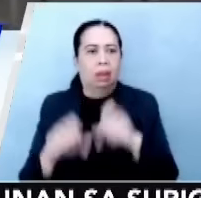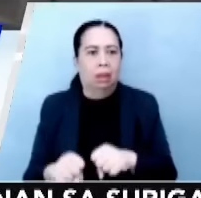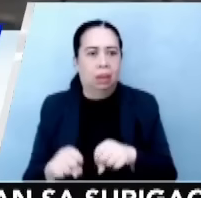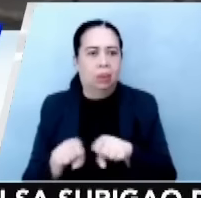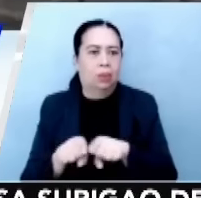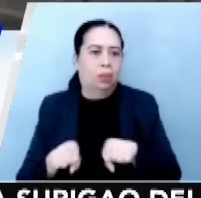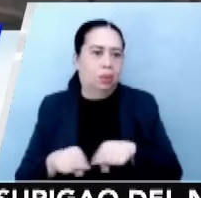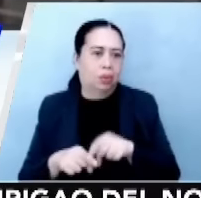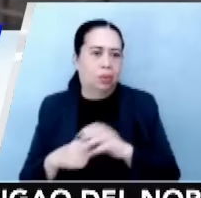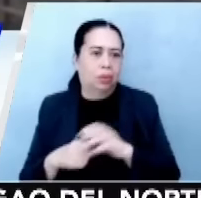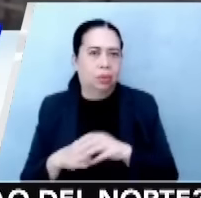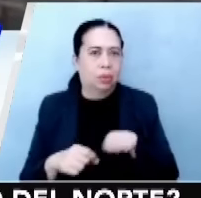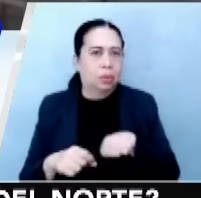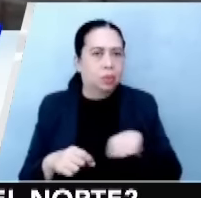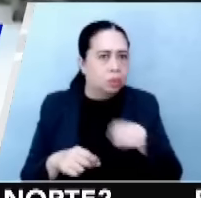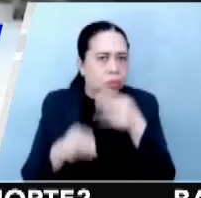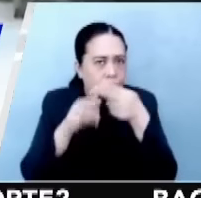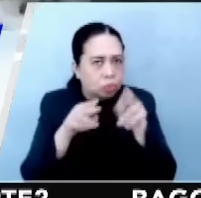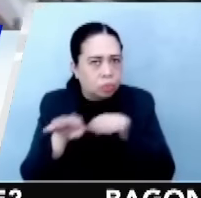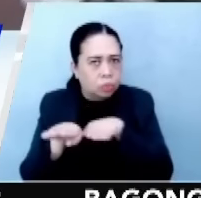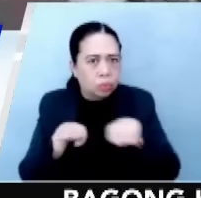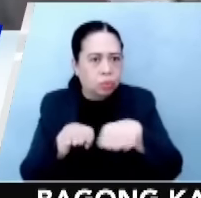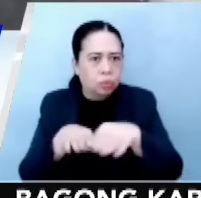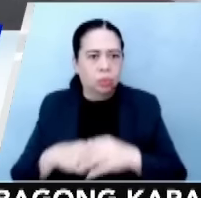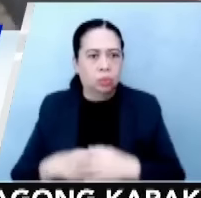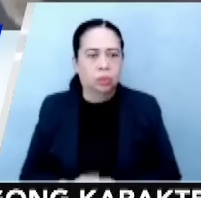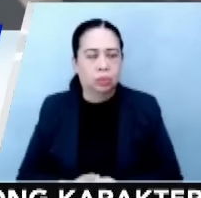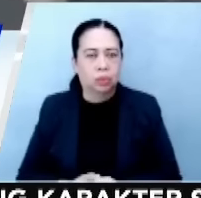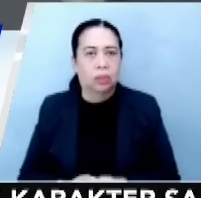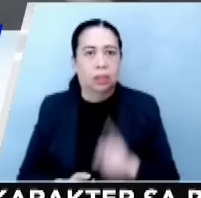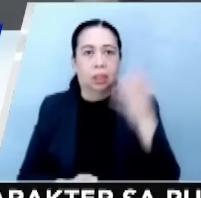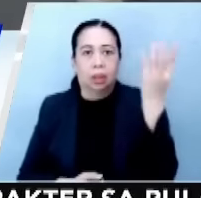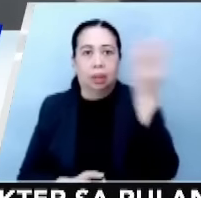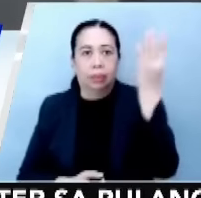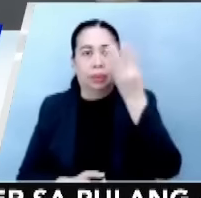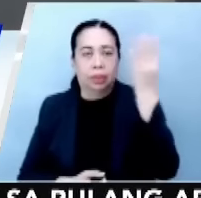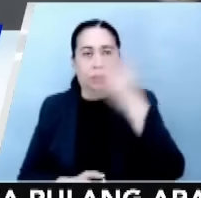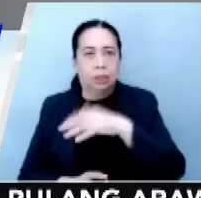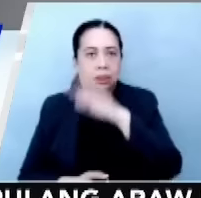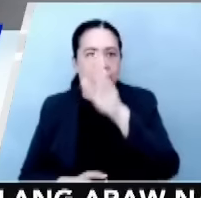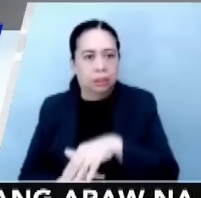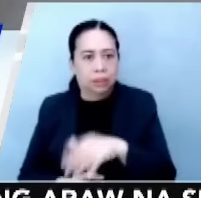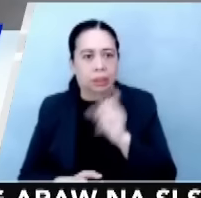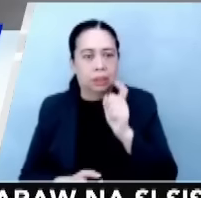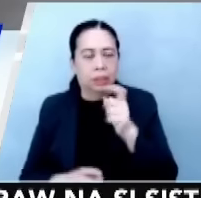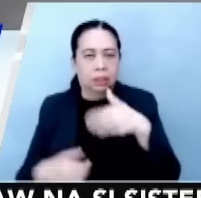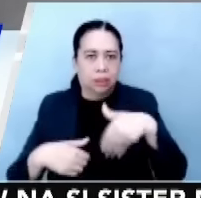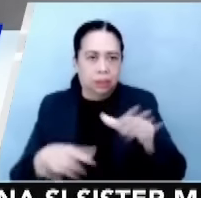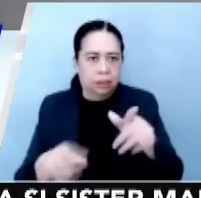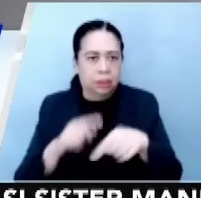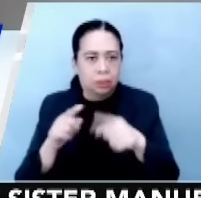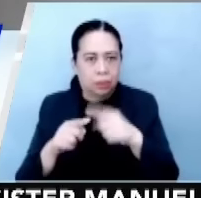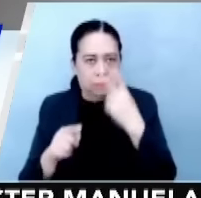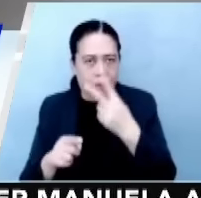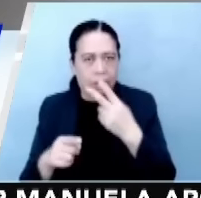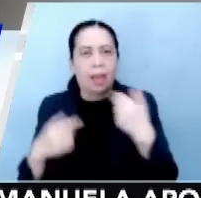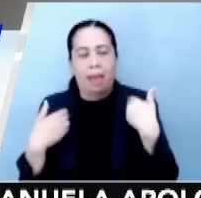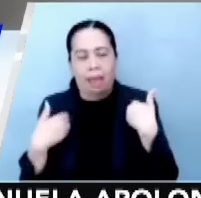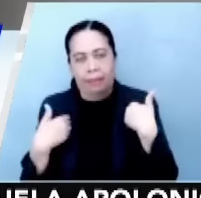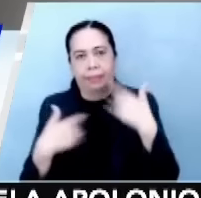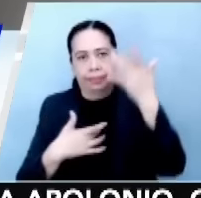Nag-overtake lang, saglit lang, gumano naman ako. Isang ambulansya rin ang pinara, pero agad ring pinaalis nang makumpirmang may sakay na